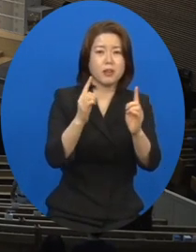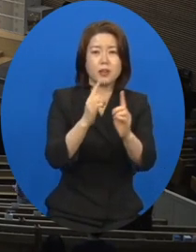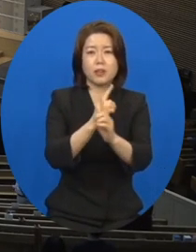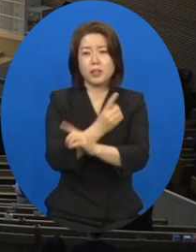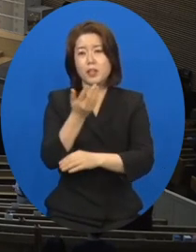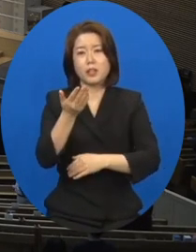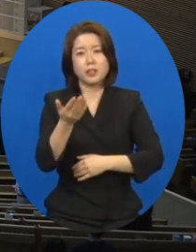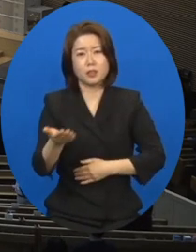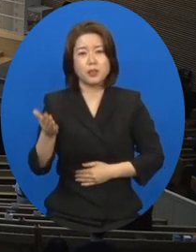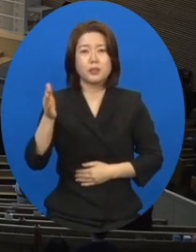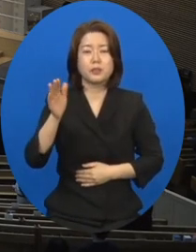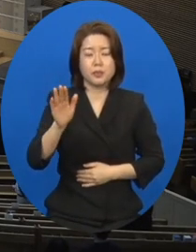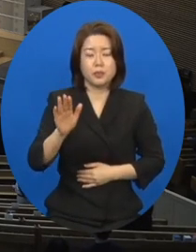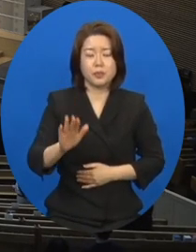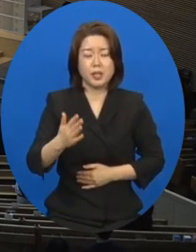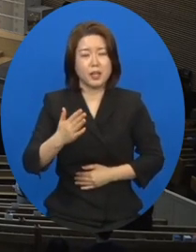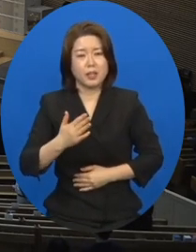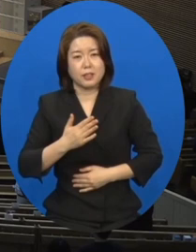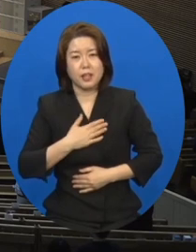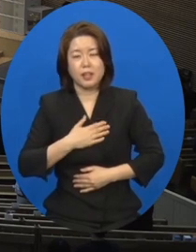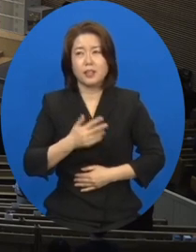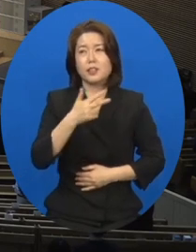사람들은 변하여